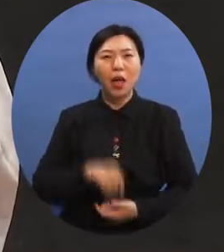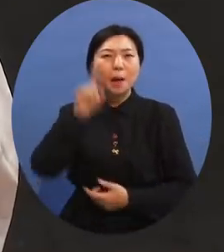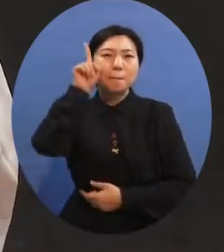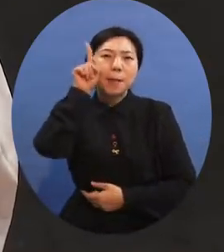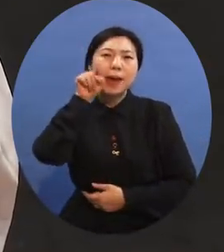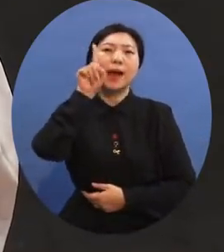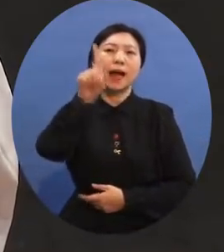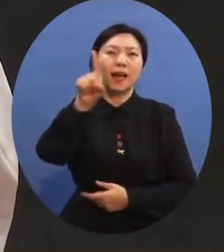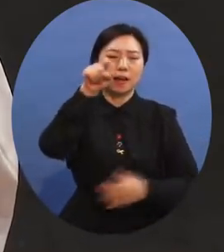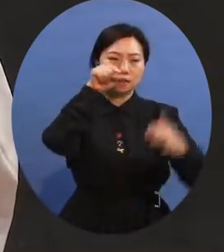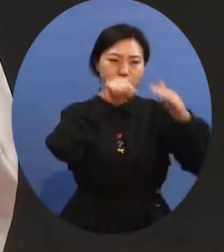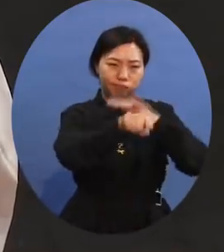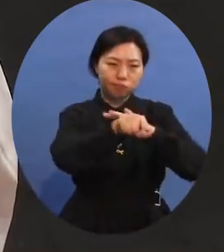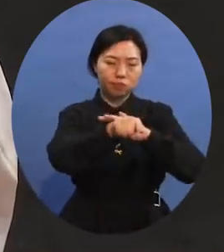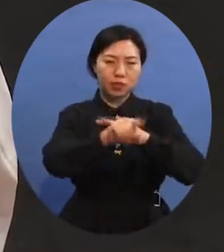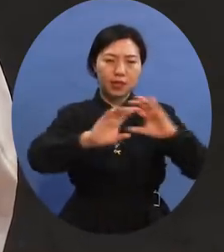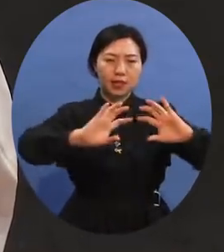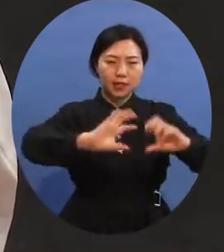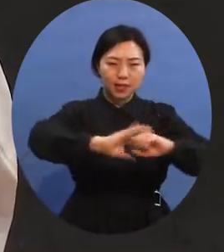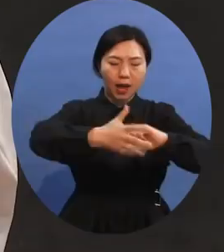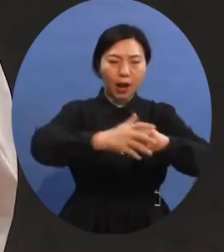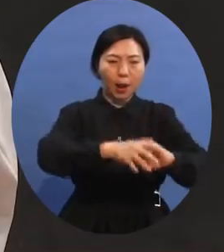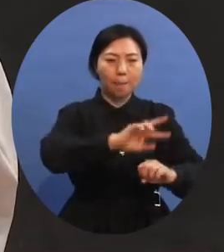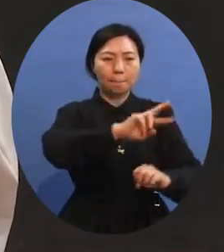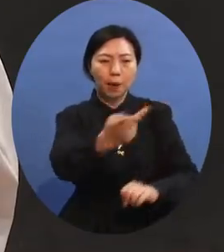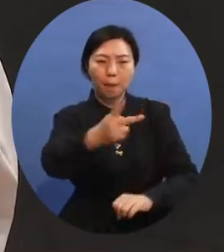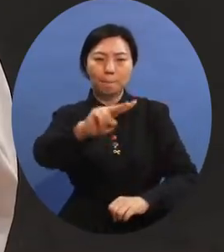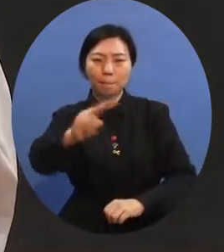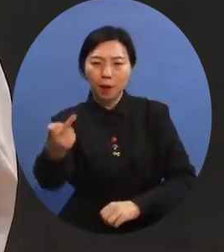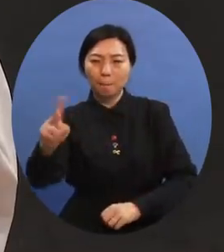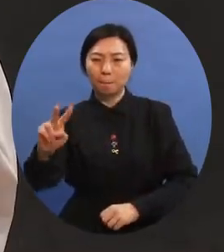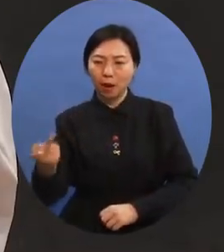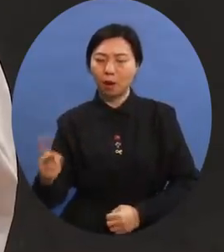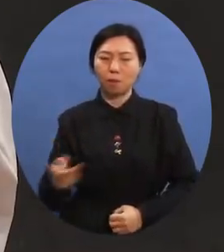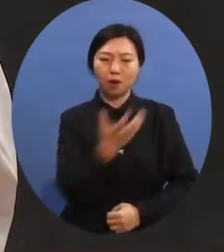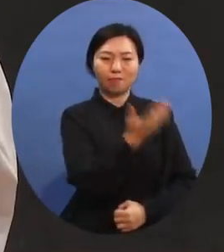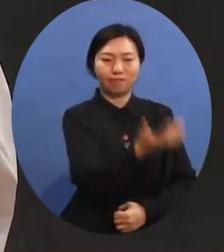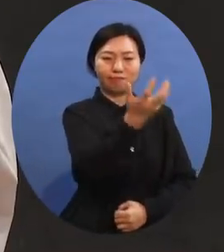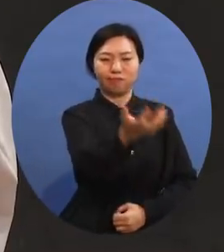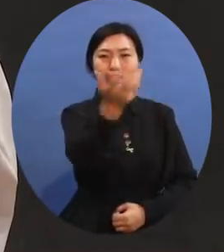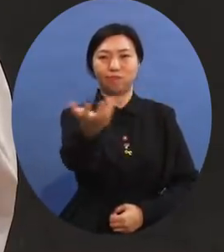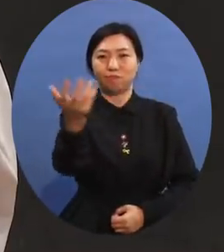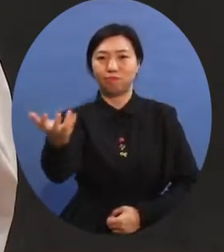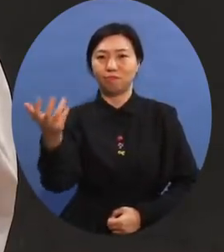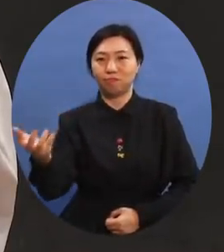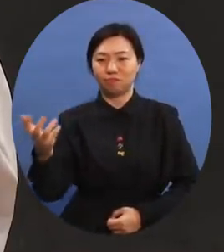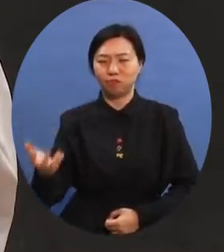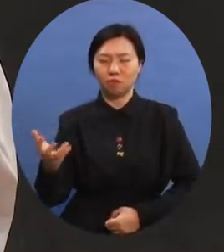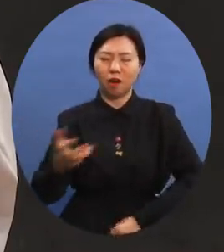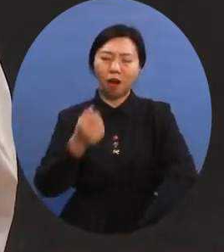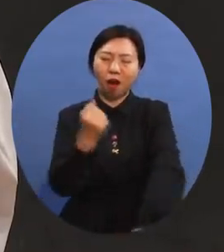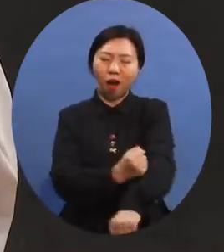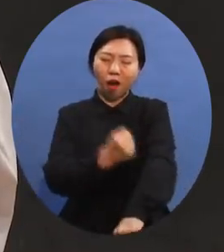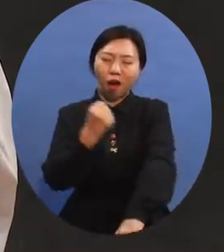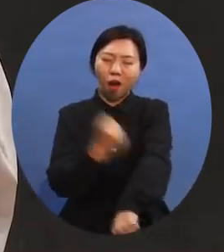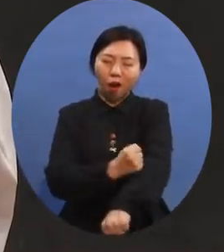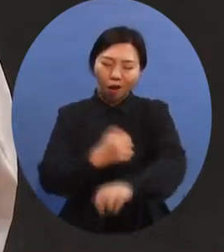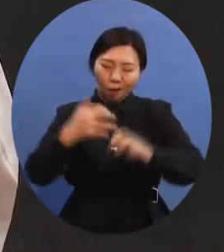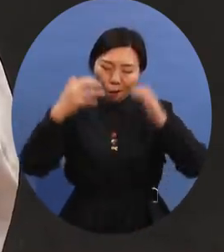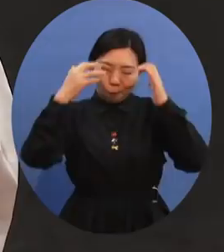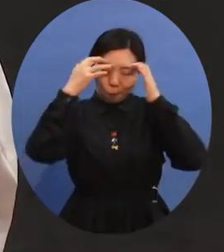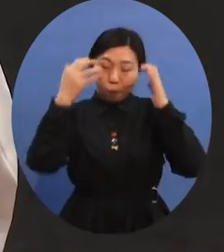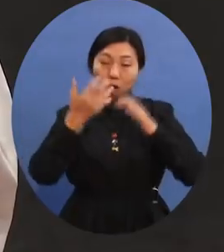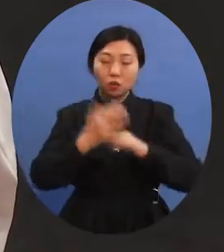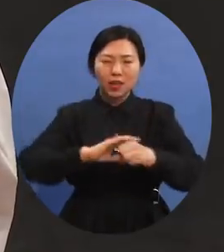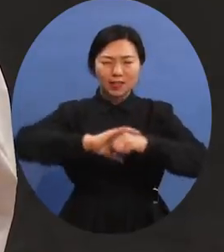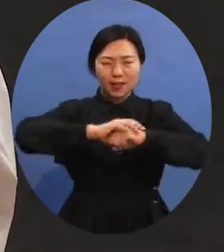매일 하나씩 나라를 바꿔가면서 도시를 바꿔가면서 중노동이야. 그래도 아무튼